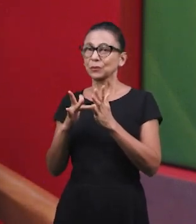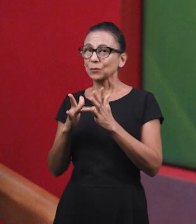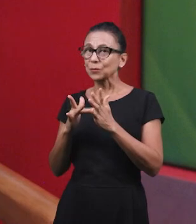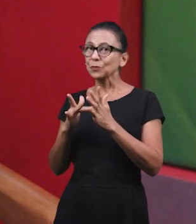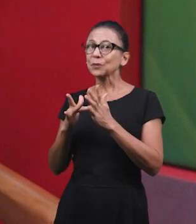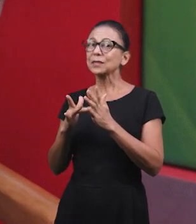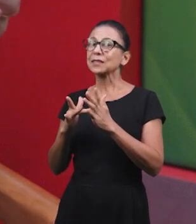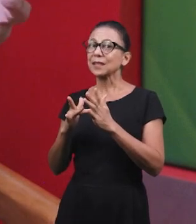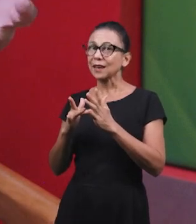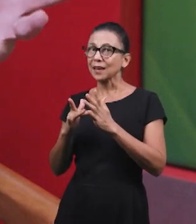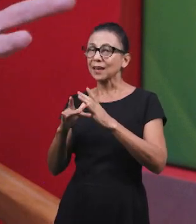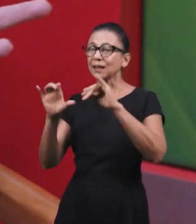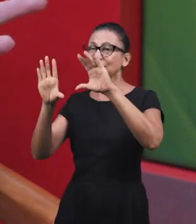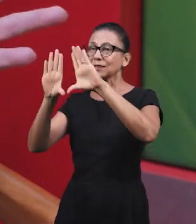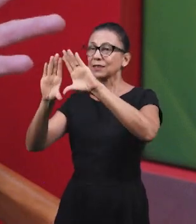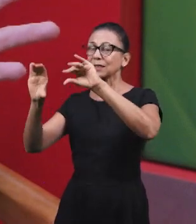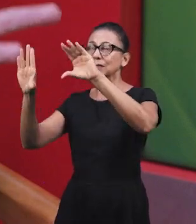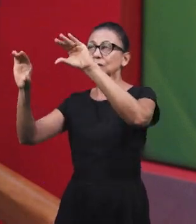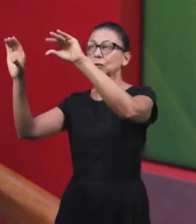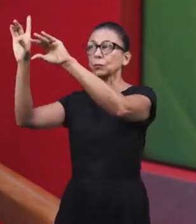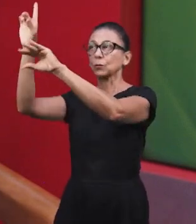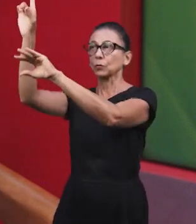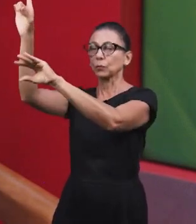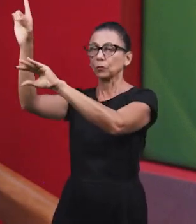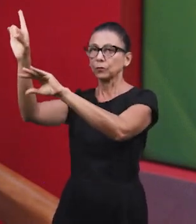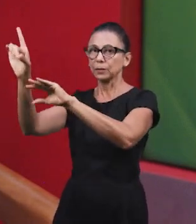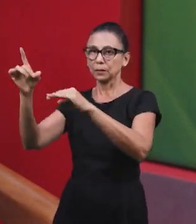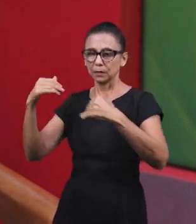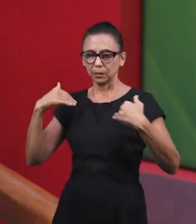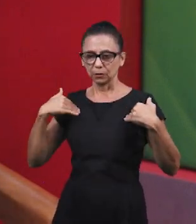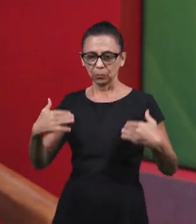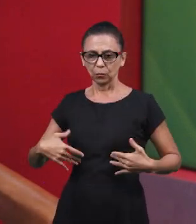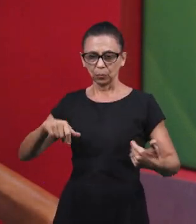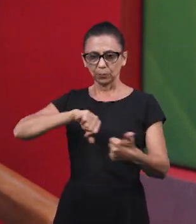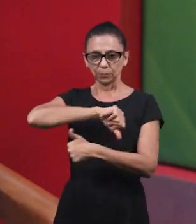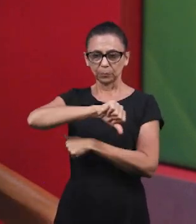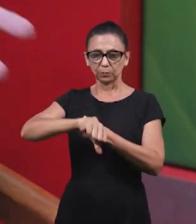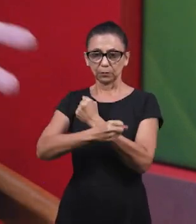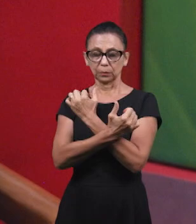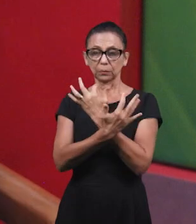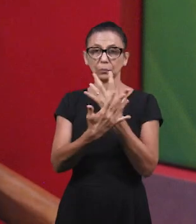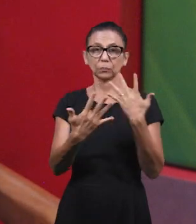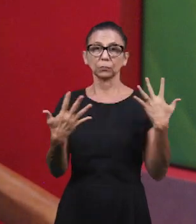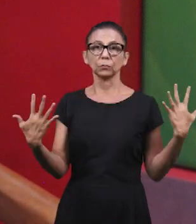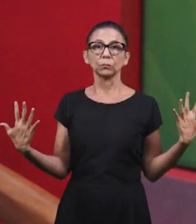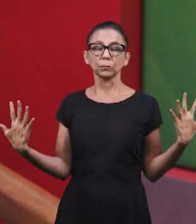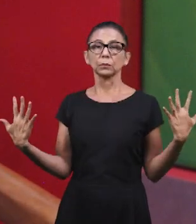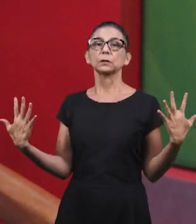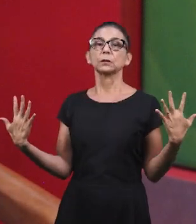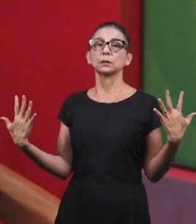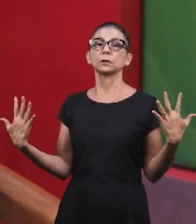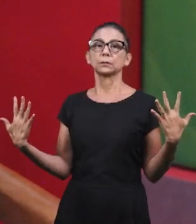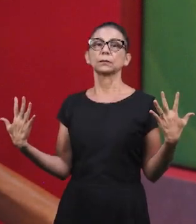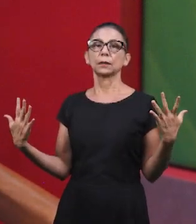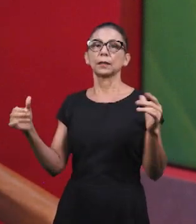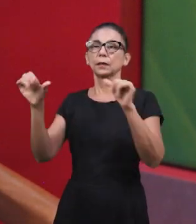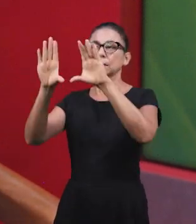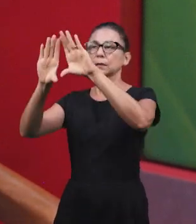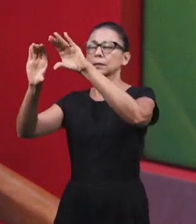se retrouver avec le Seigneur Jésus. Quand est-ce que cela va se passer? Nous insistons beaucoup dans le sujet, n'est-ce